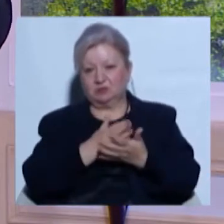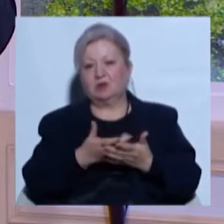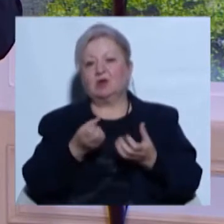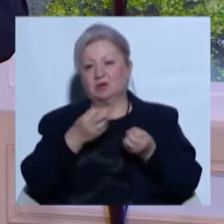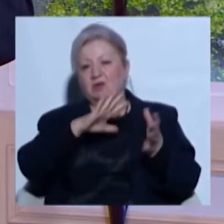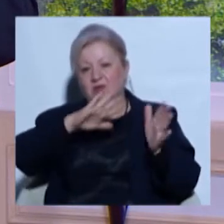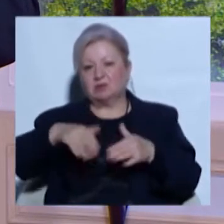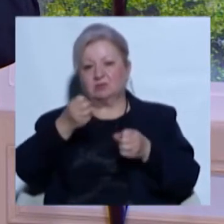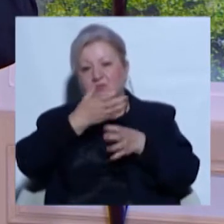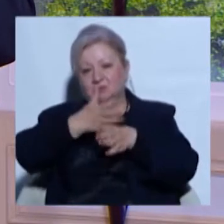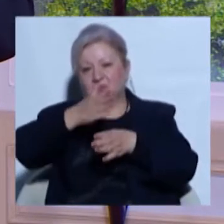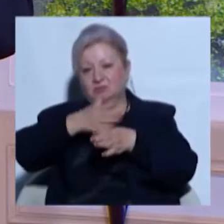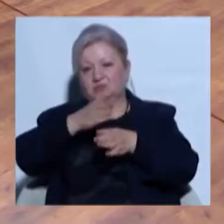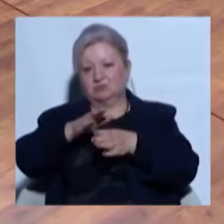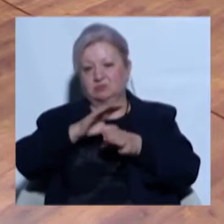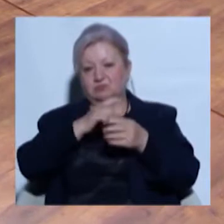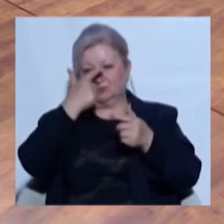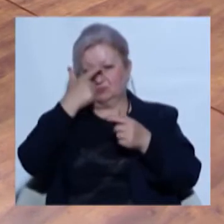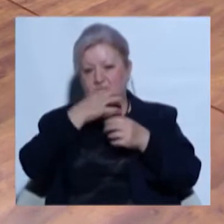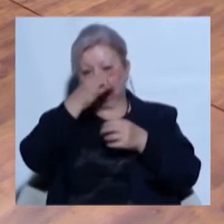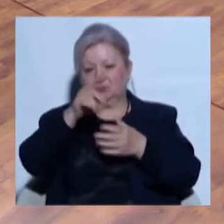დანარჩენზე მერე გზადაგზა მოგახსენებთ.